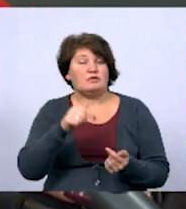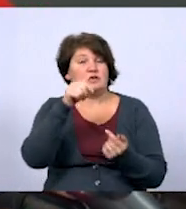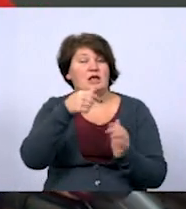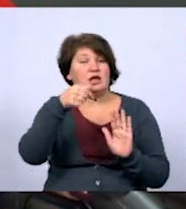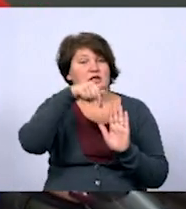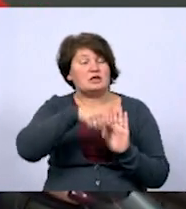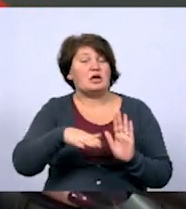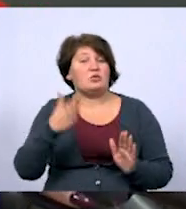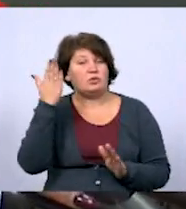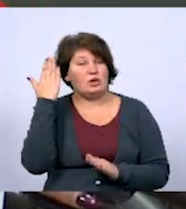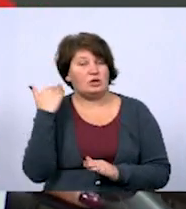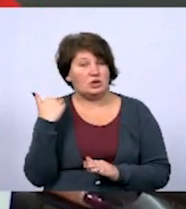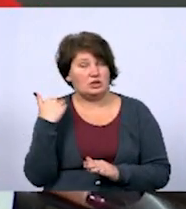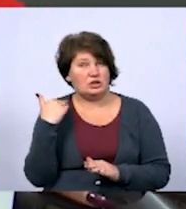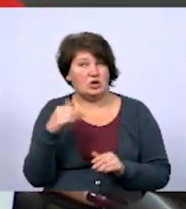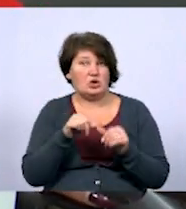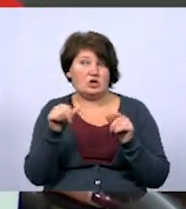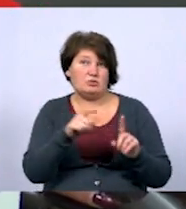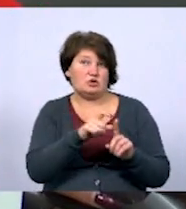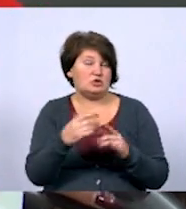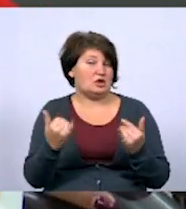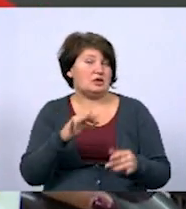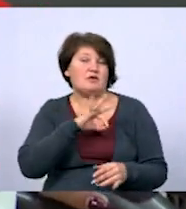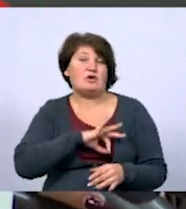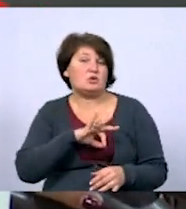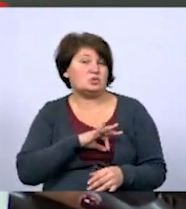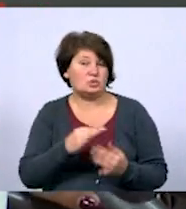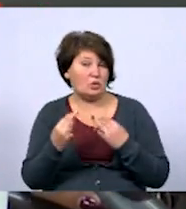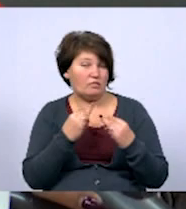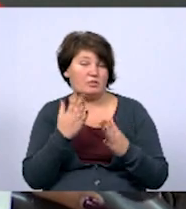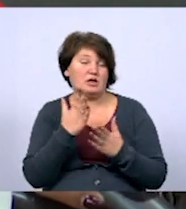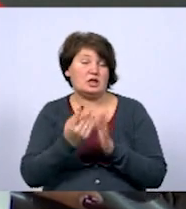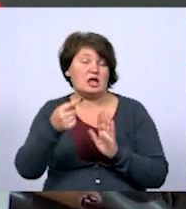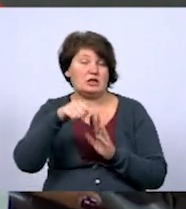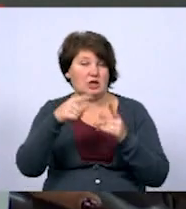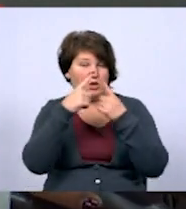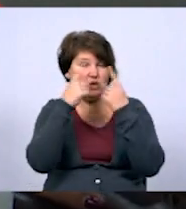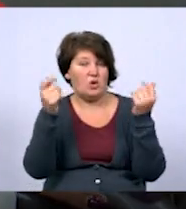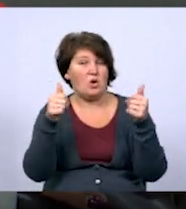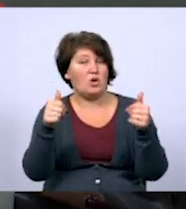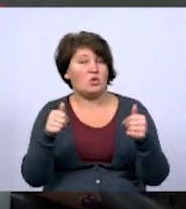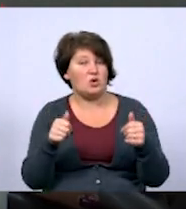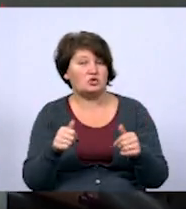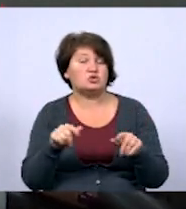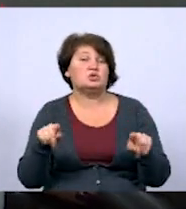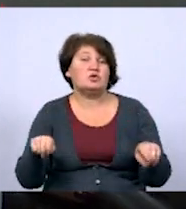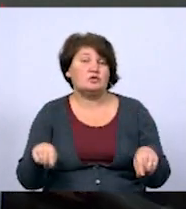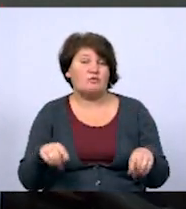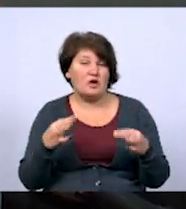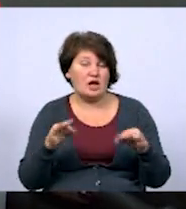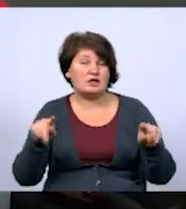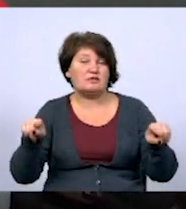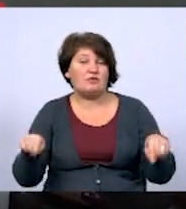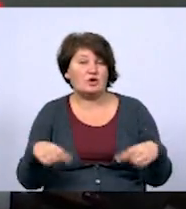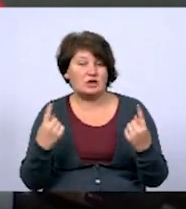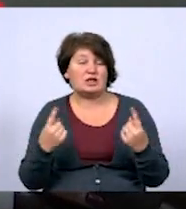була тоді, окремі слова, які ми зараз не вживаємо, є на тих оголошеннях. І це дозволяє створити настрій того міста